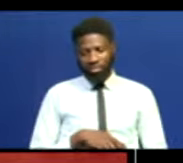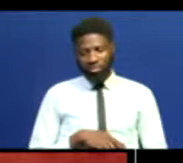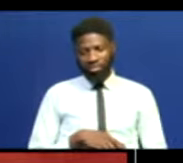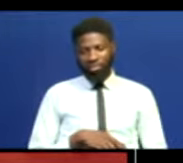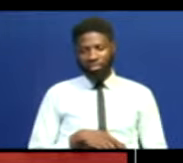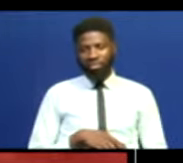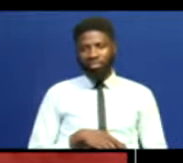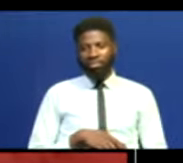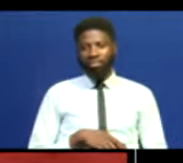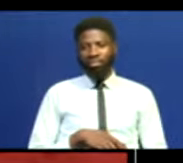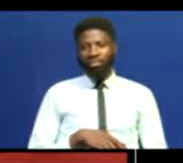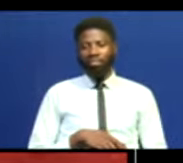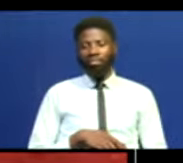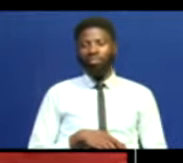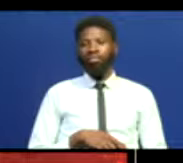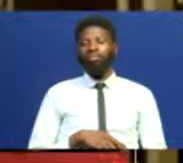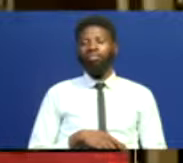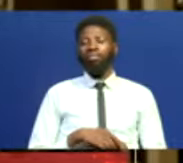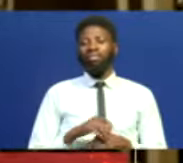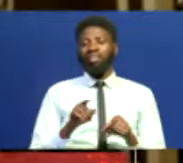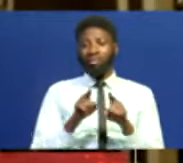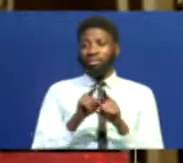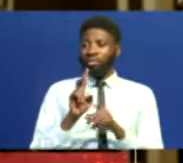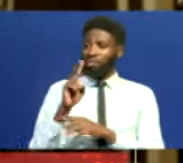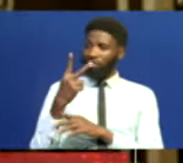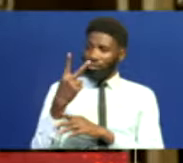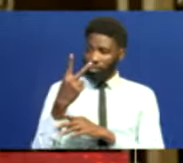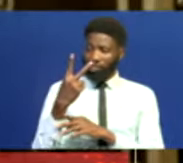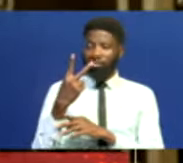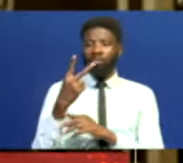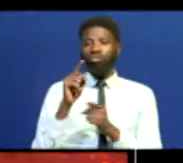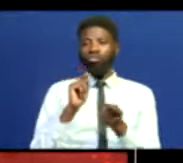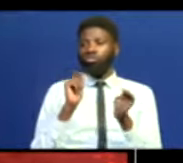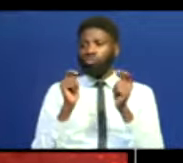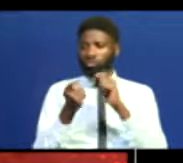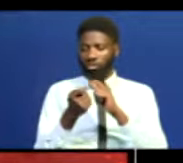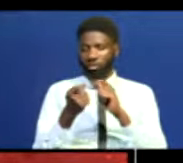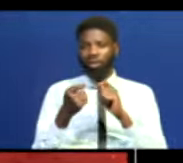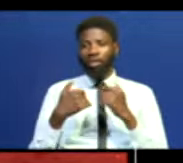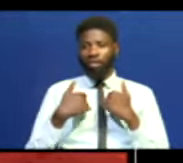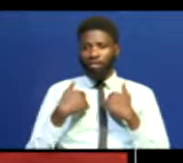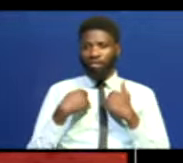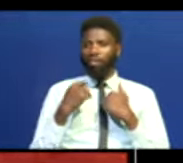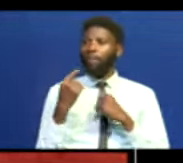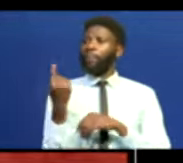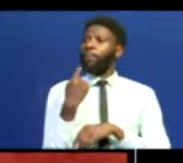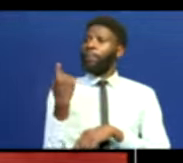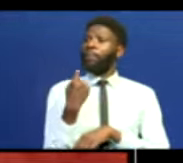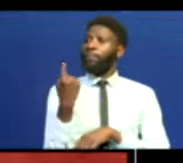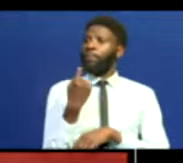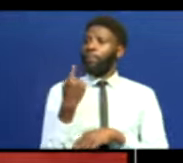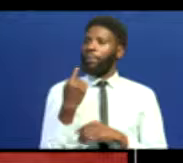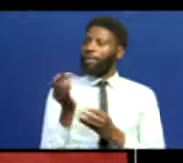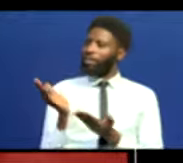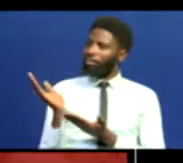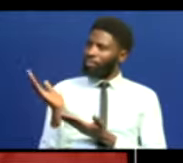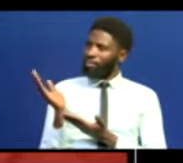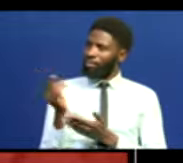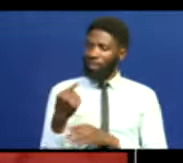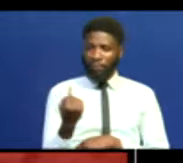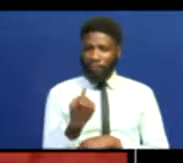na ile gramophone. Sasa second generation ikafika ile tape. Wakati huo ndio ilikuwa recording unatoka